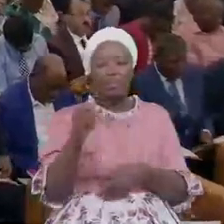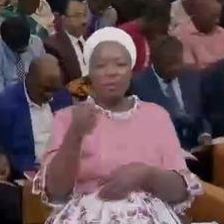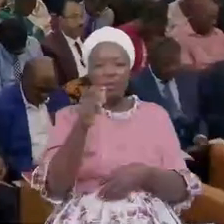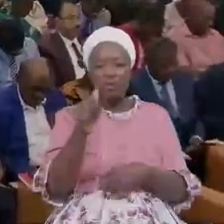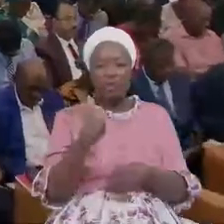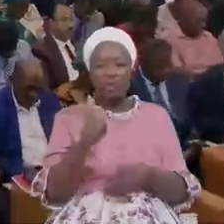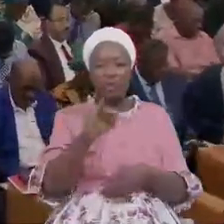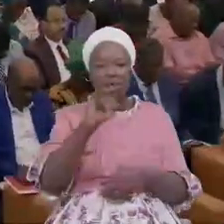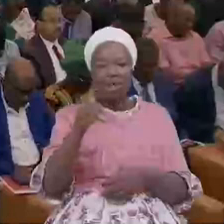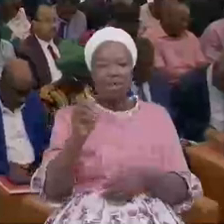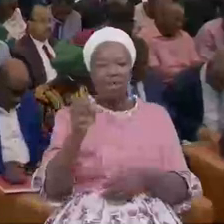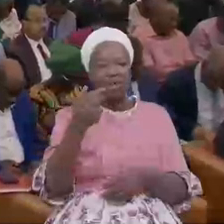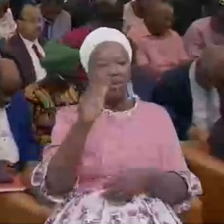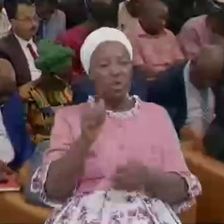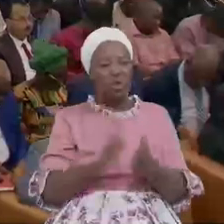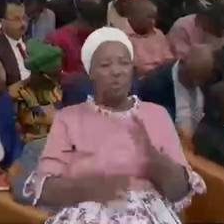10,